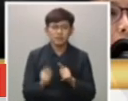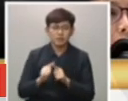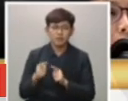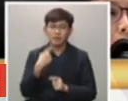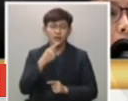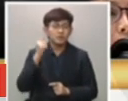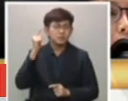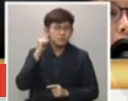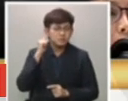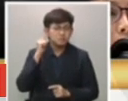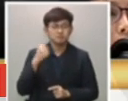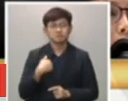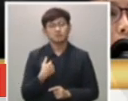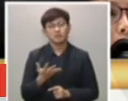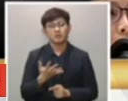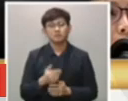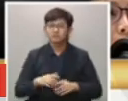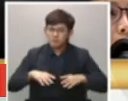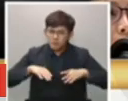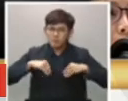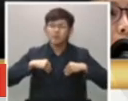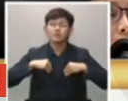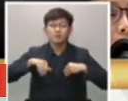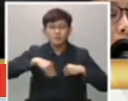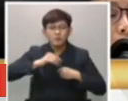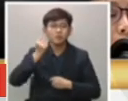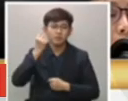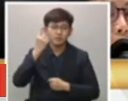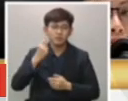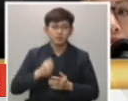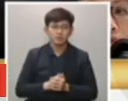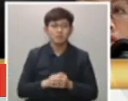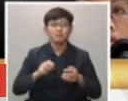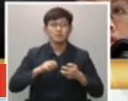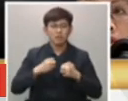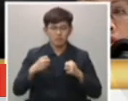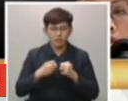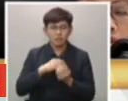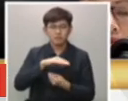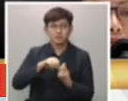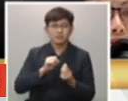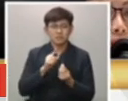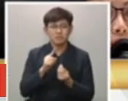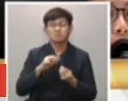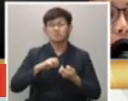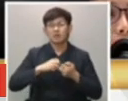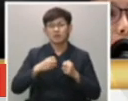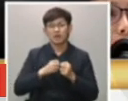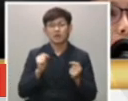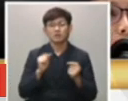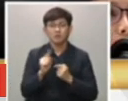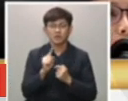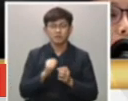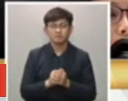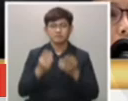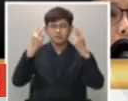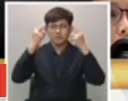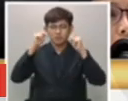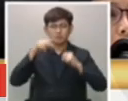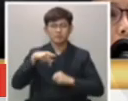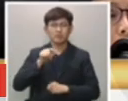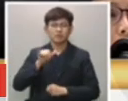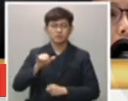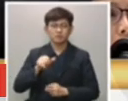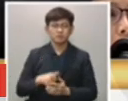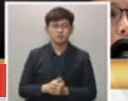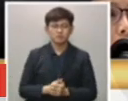ครเชื่อครับวันนี้ต้องยอมรับความเข้าใจก่อนว่าปัญหาของเศรษฐกิจทั้งหมดทั้งมวลอยู่ที่ตัวท่านนายกประยุทธ์จันทร์โอช